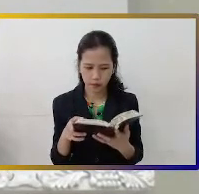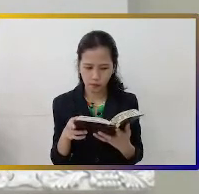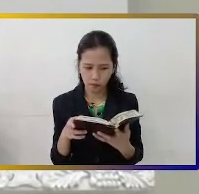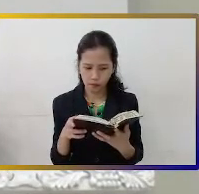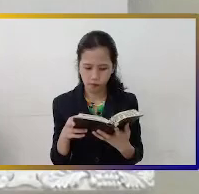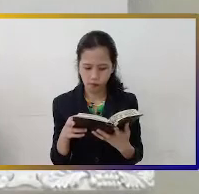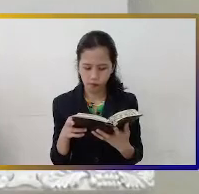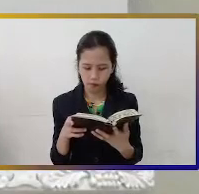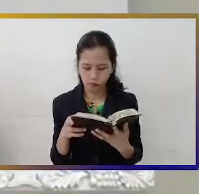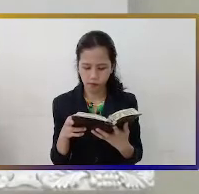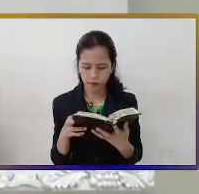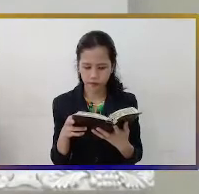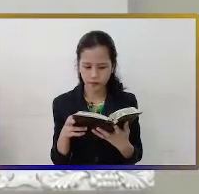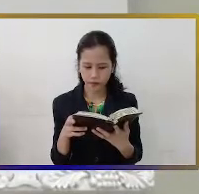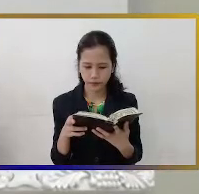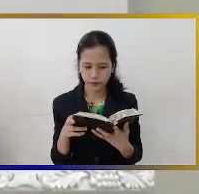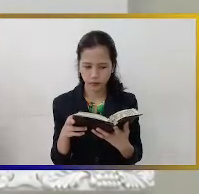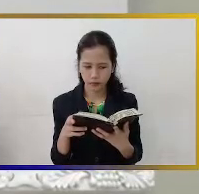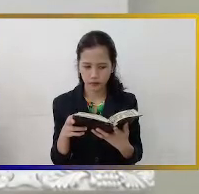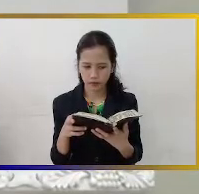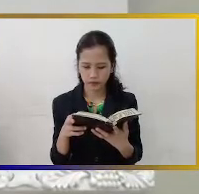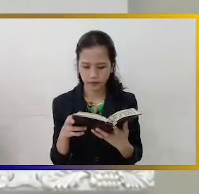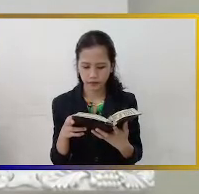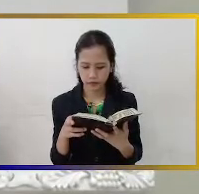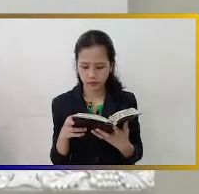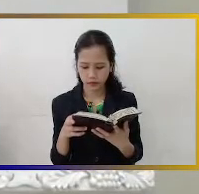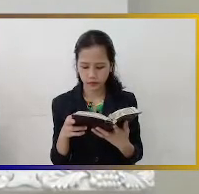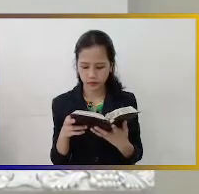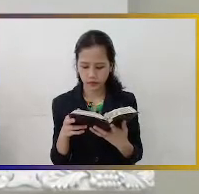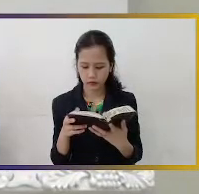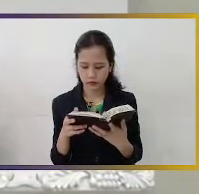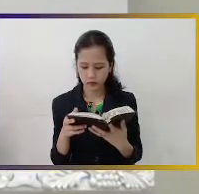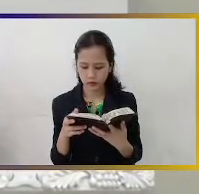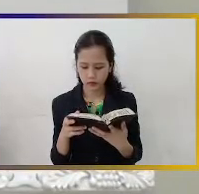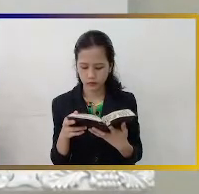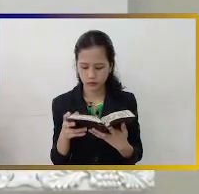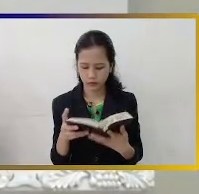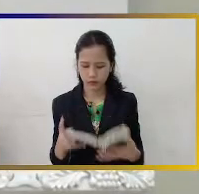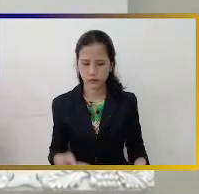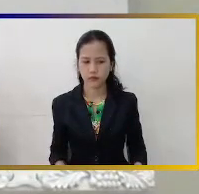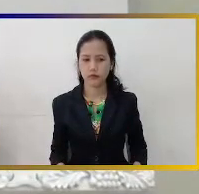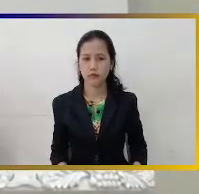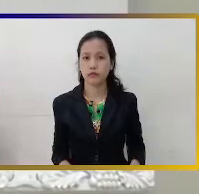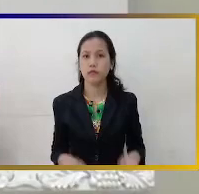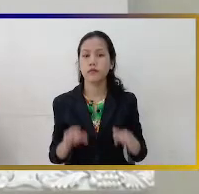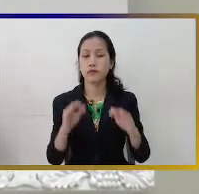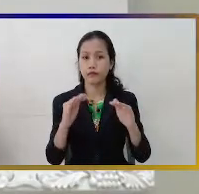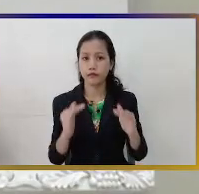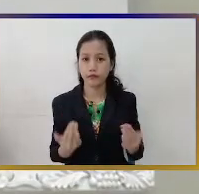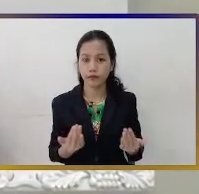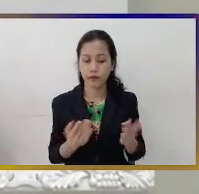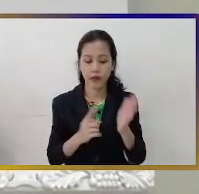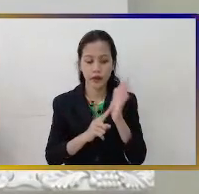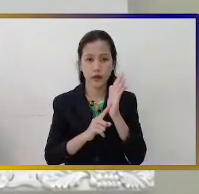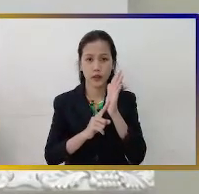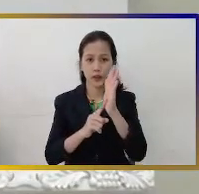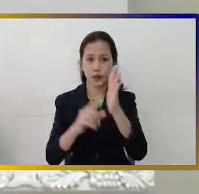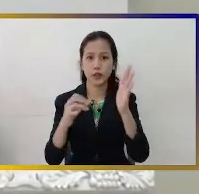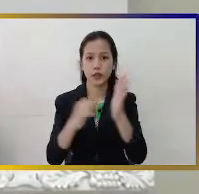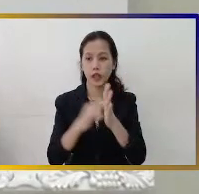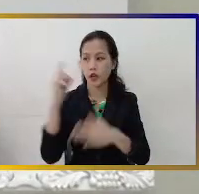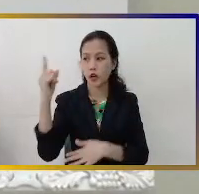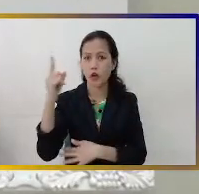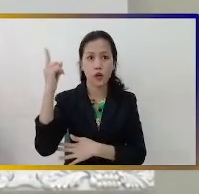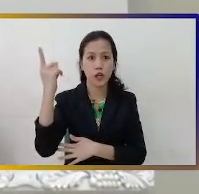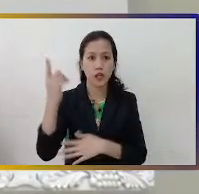all their sins into the depths of the sea. Now dito po, pinakita po dito that only through the death